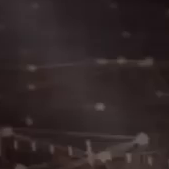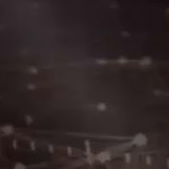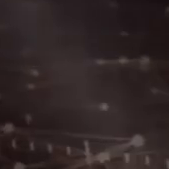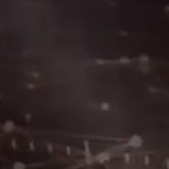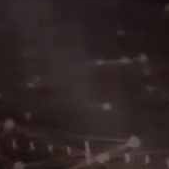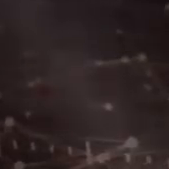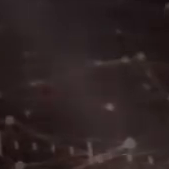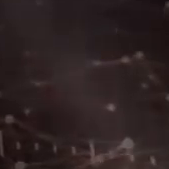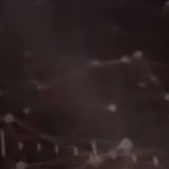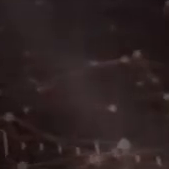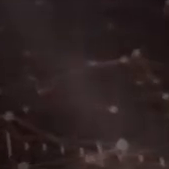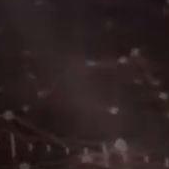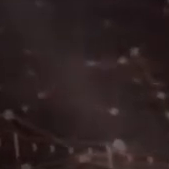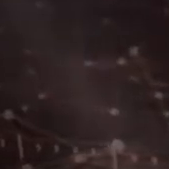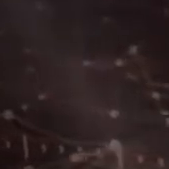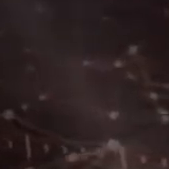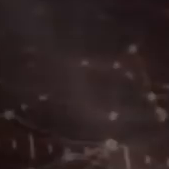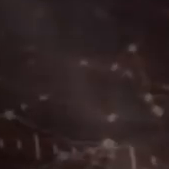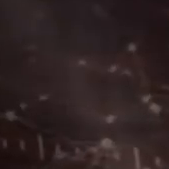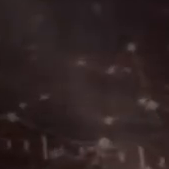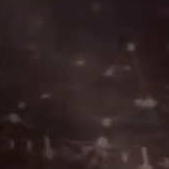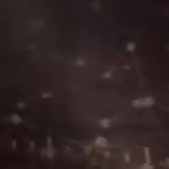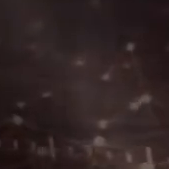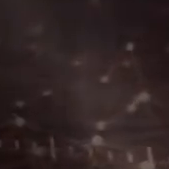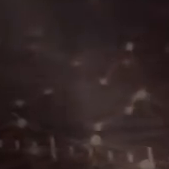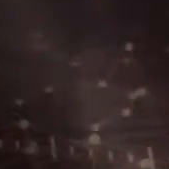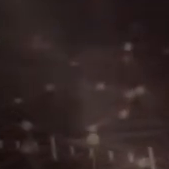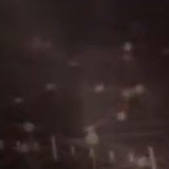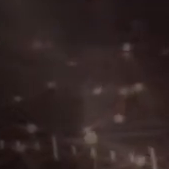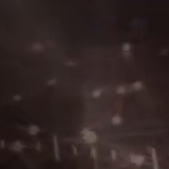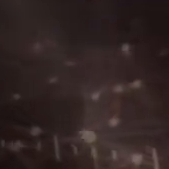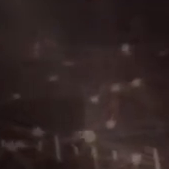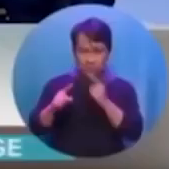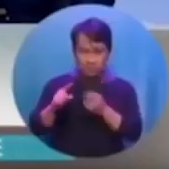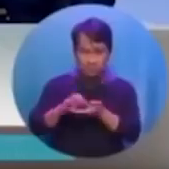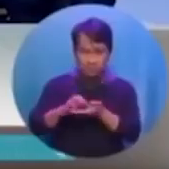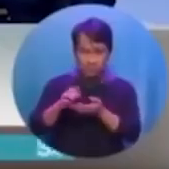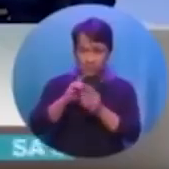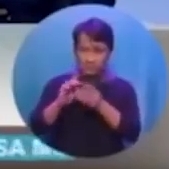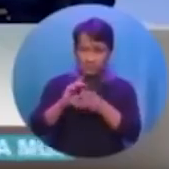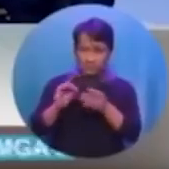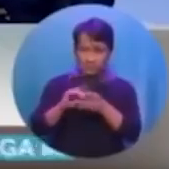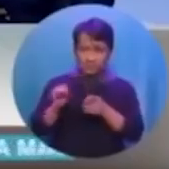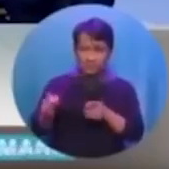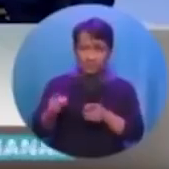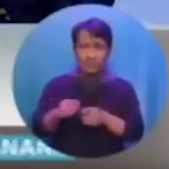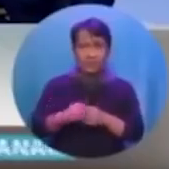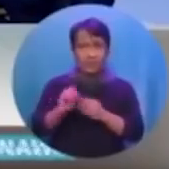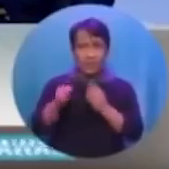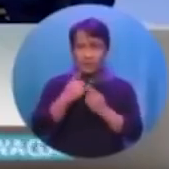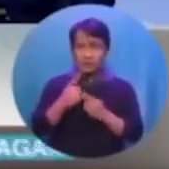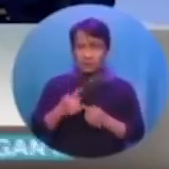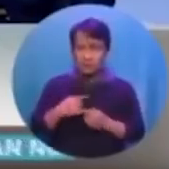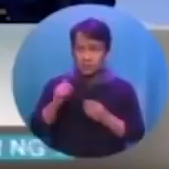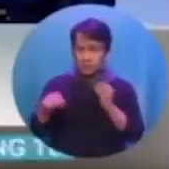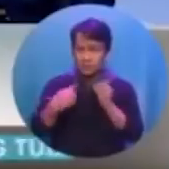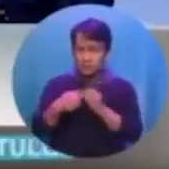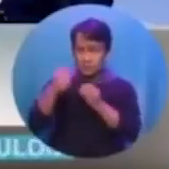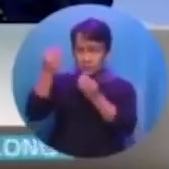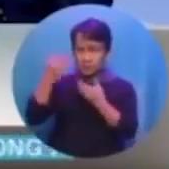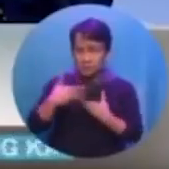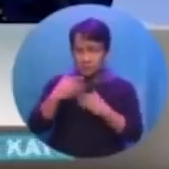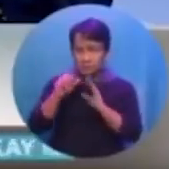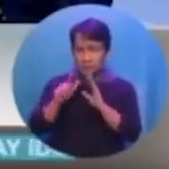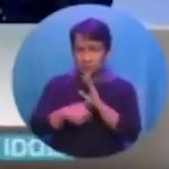itong tatay ni Harjan? So, sir, nakuha na natin ng investigation, sir. Ano pong sabi? Ano po yung mga impormasyon